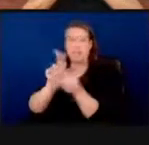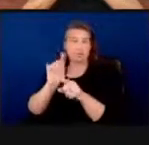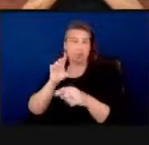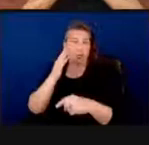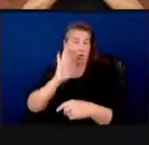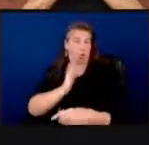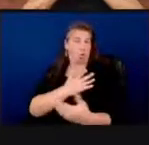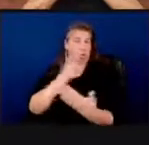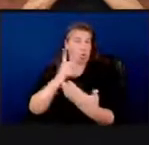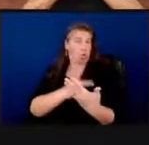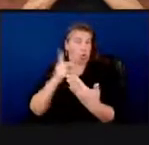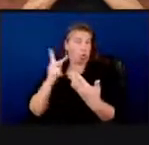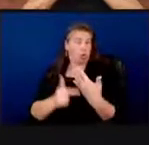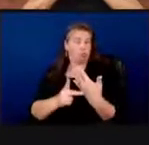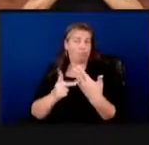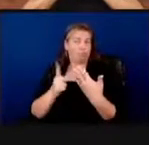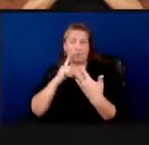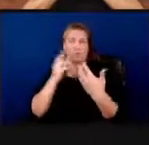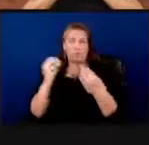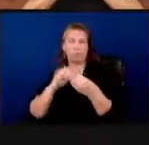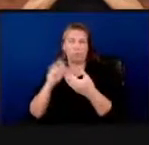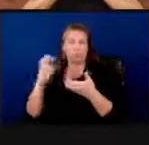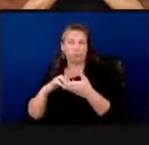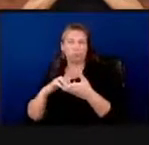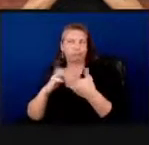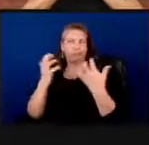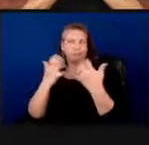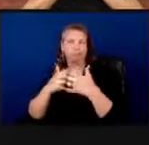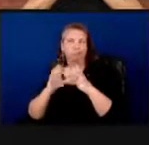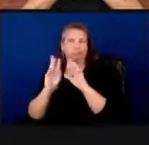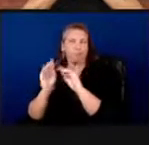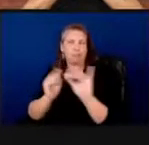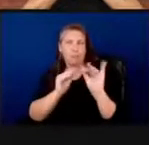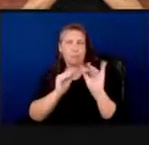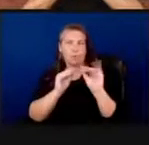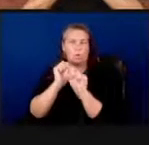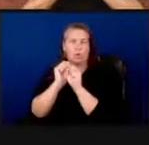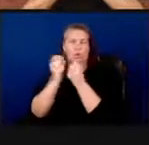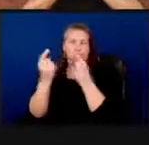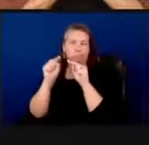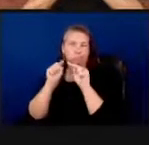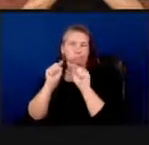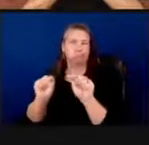programu zetu ambazo zinafanya kazi kwa pamoja